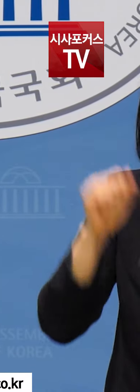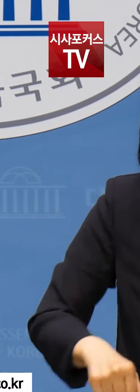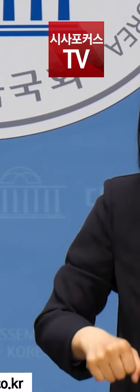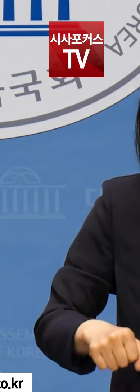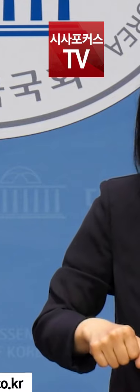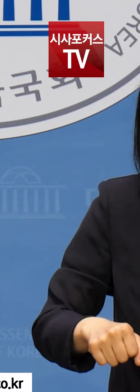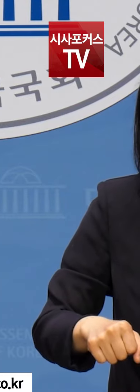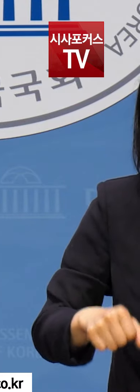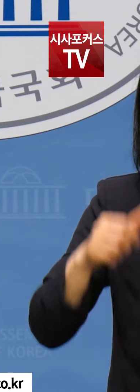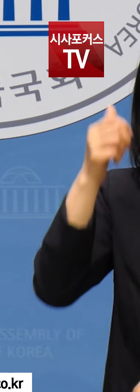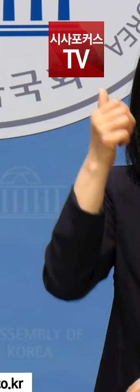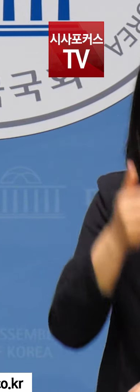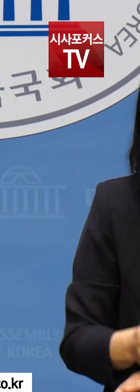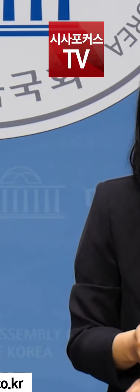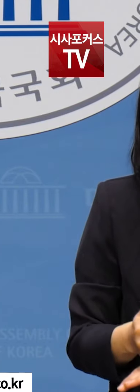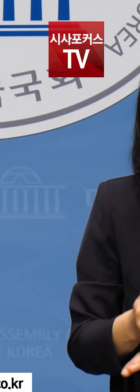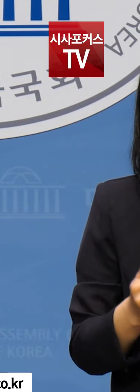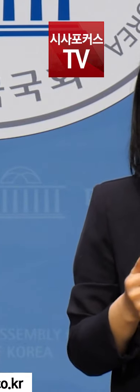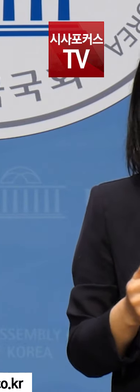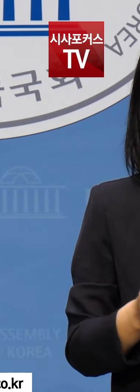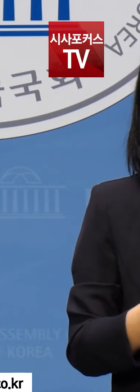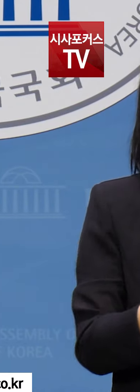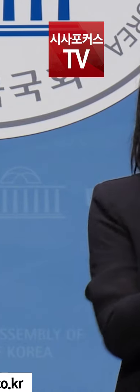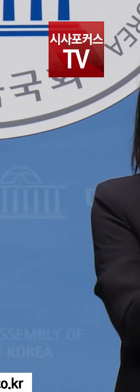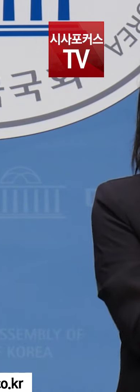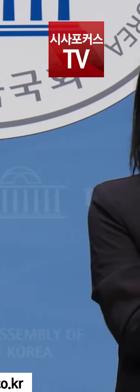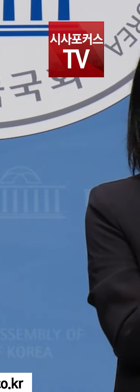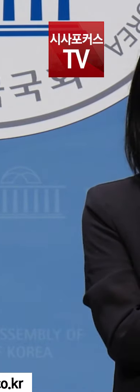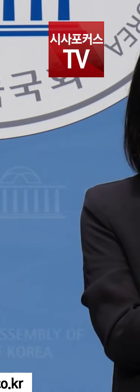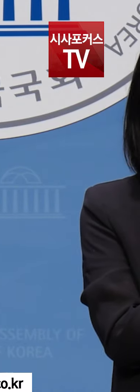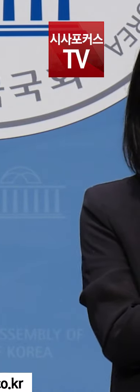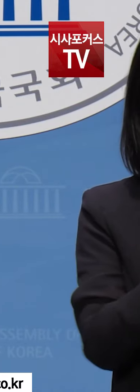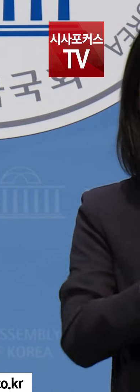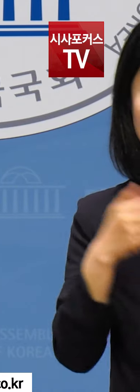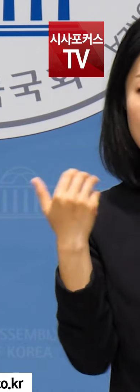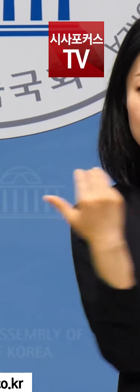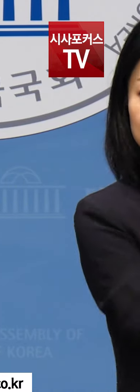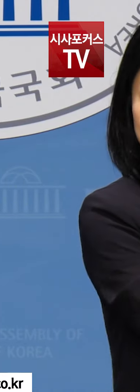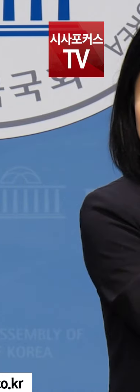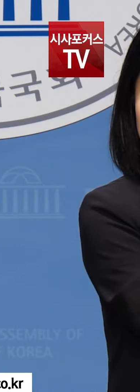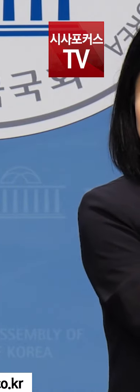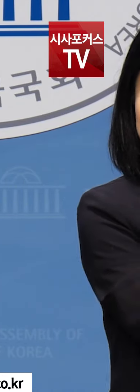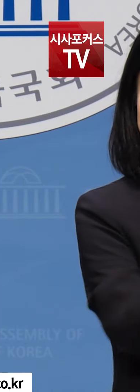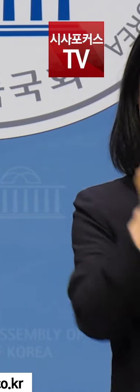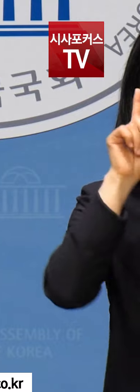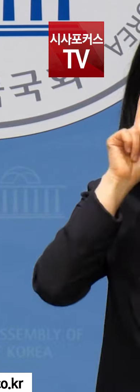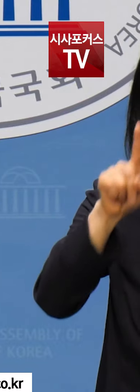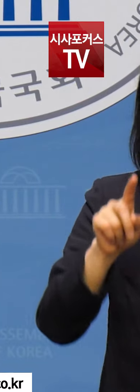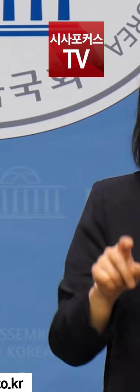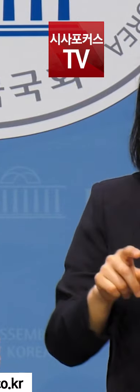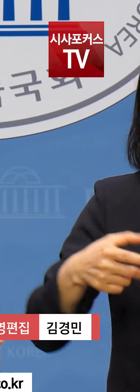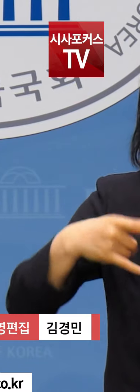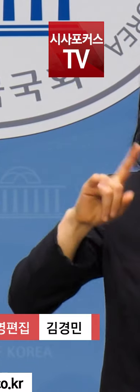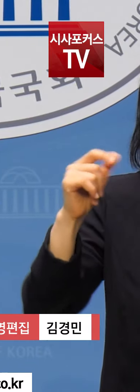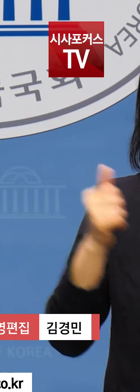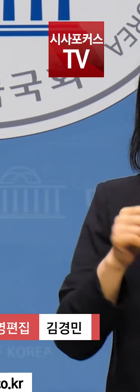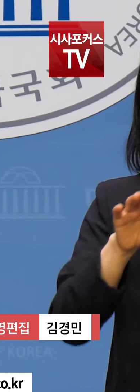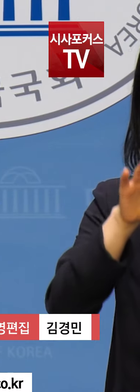여당은 두고두고 혹독하게 치를 겁니다. 민주당은 내일 열릴 22대